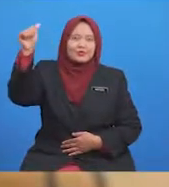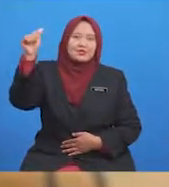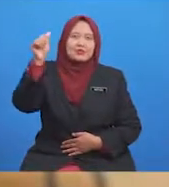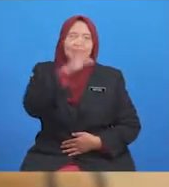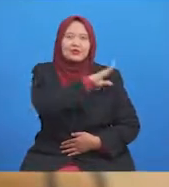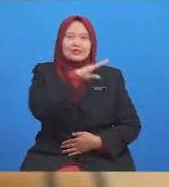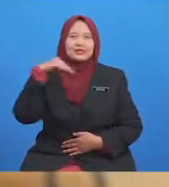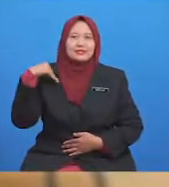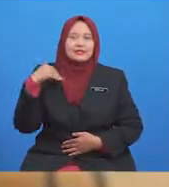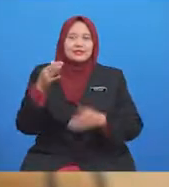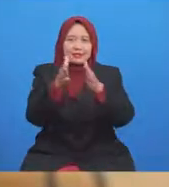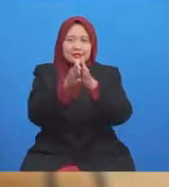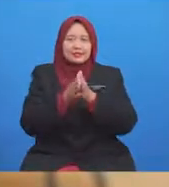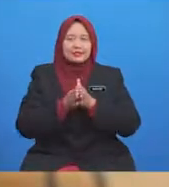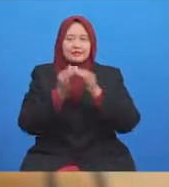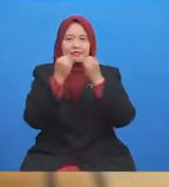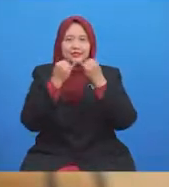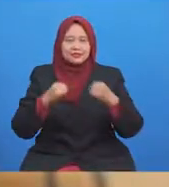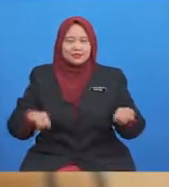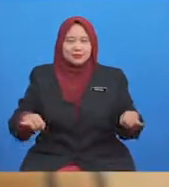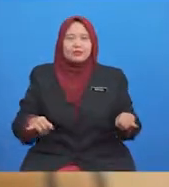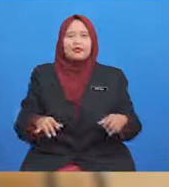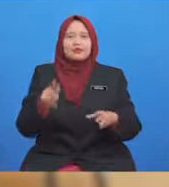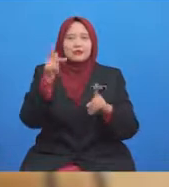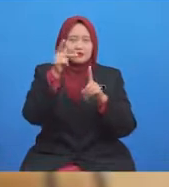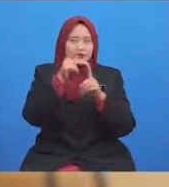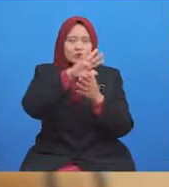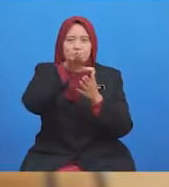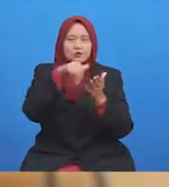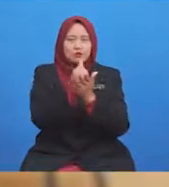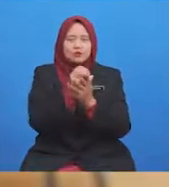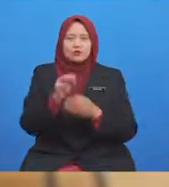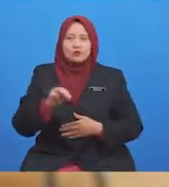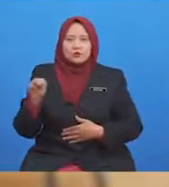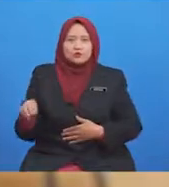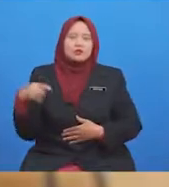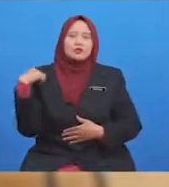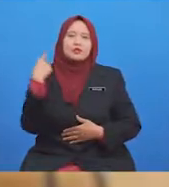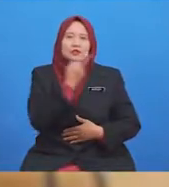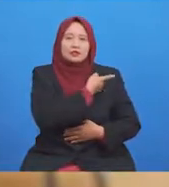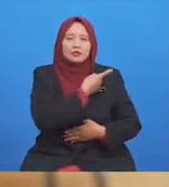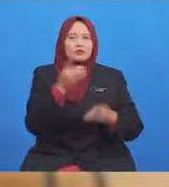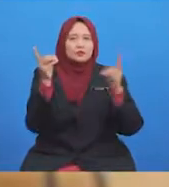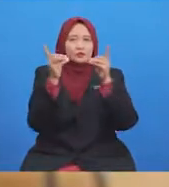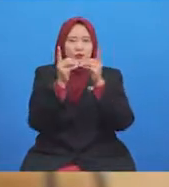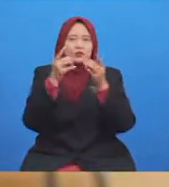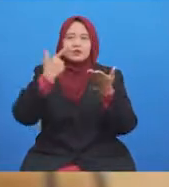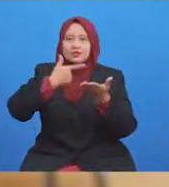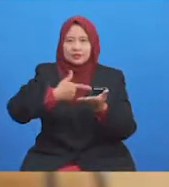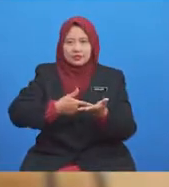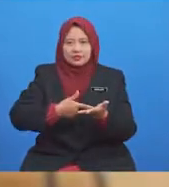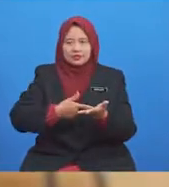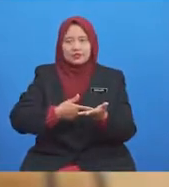Assalamualaikum dan salam sejahtera kepada semua murid. Kita bertemu kembali dalam sesi